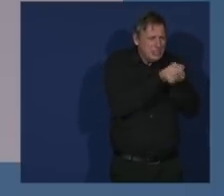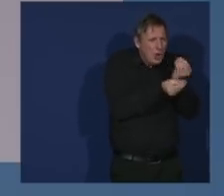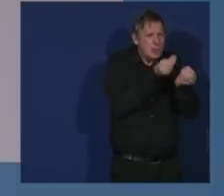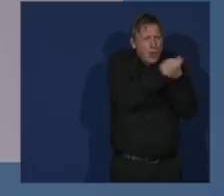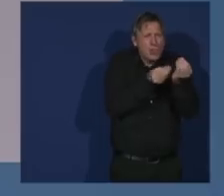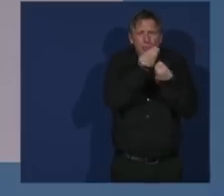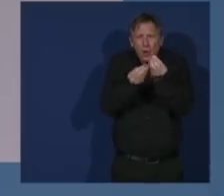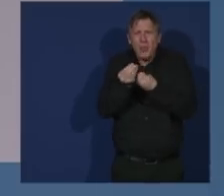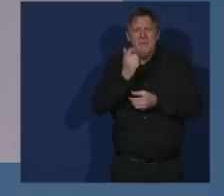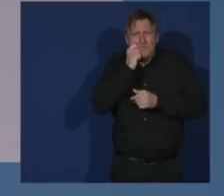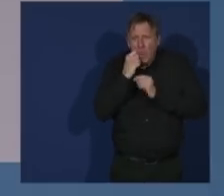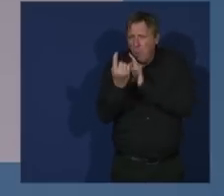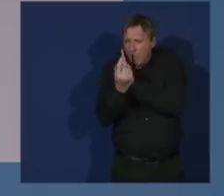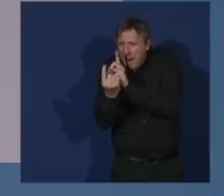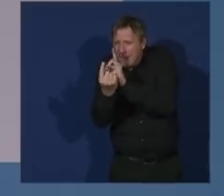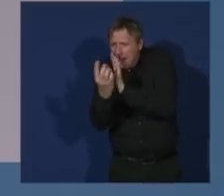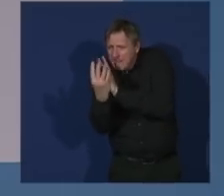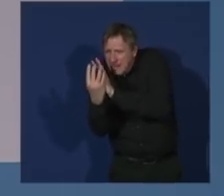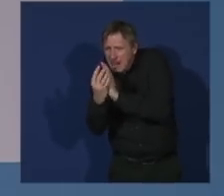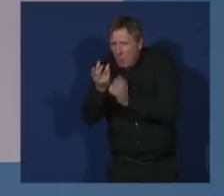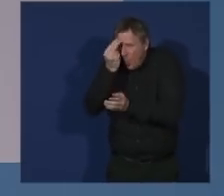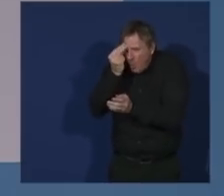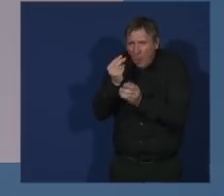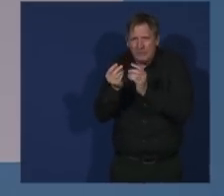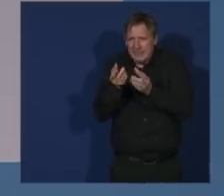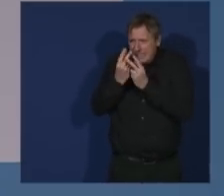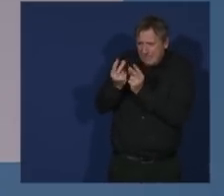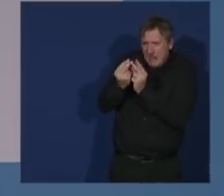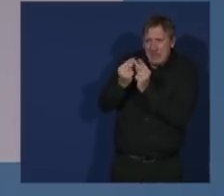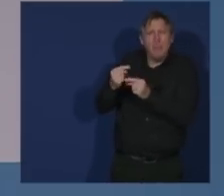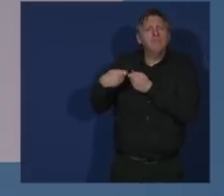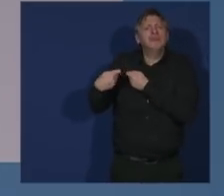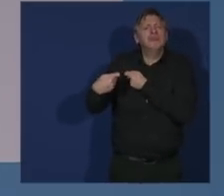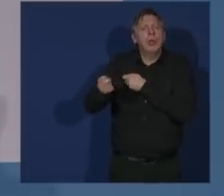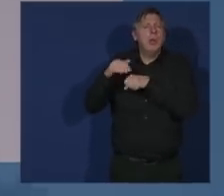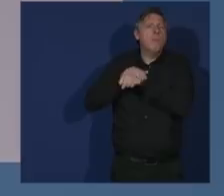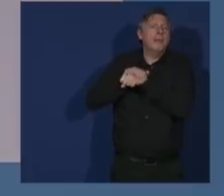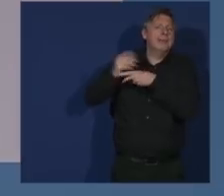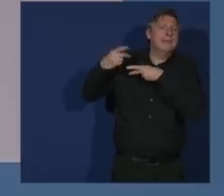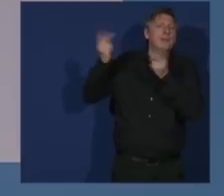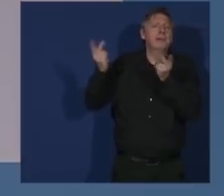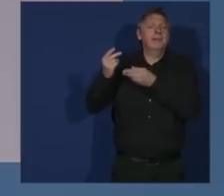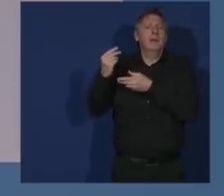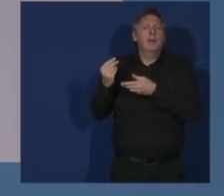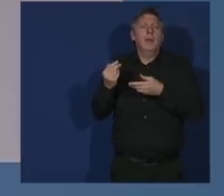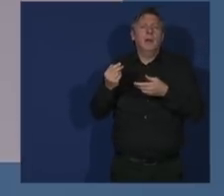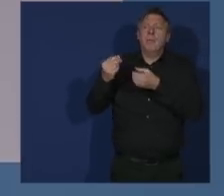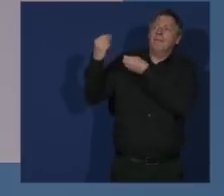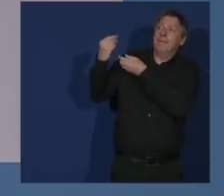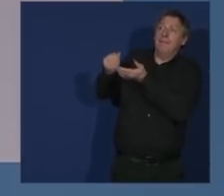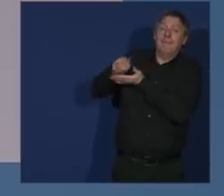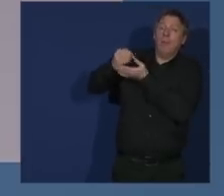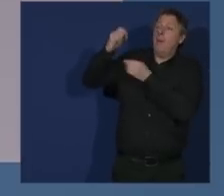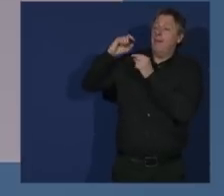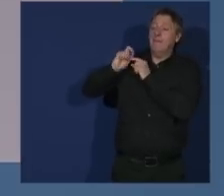de comprendre, pour défendre ce que nous faisons, pas pour expliquer les politiques publiques telles qu'elles se plaquent sur la vie des Français,